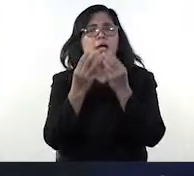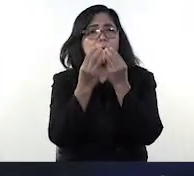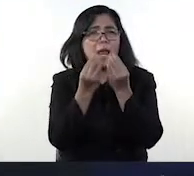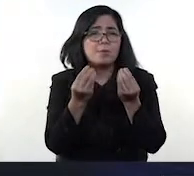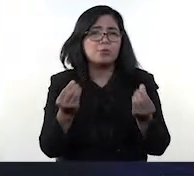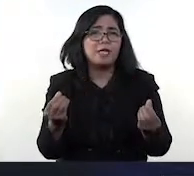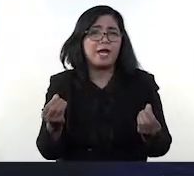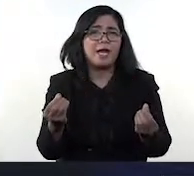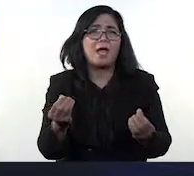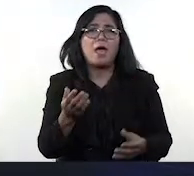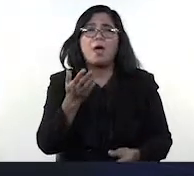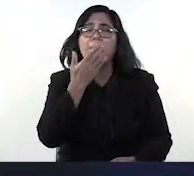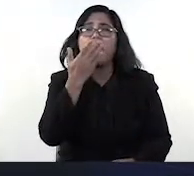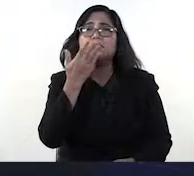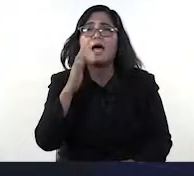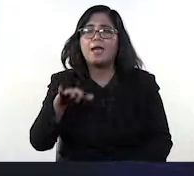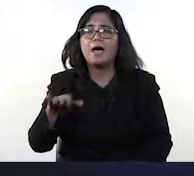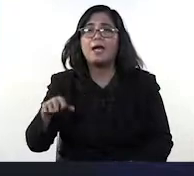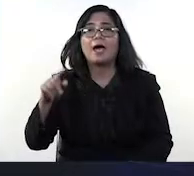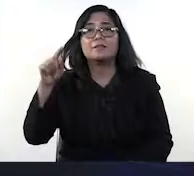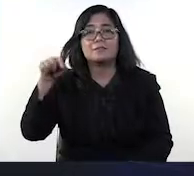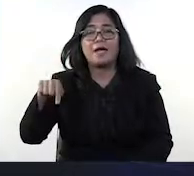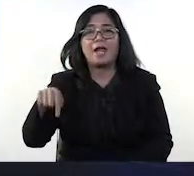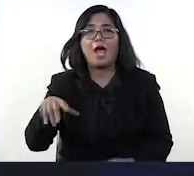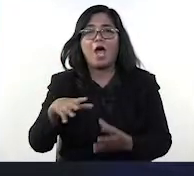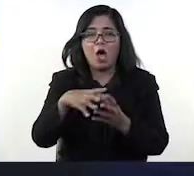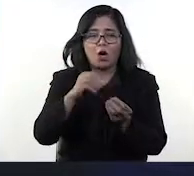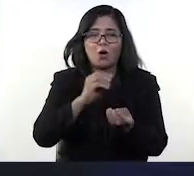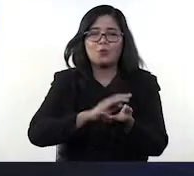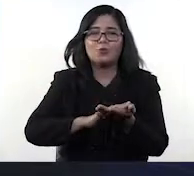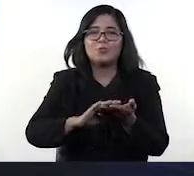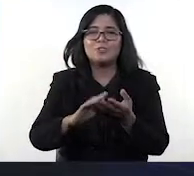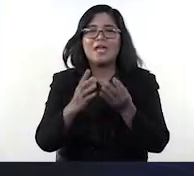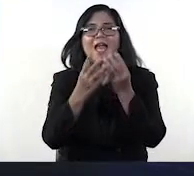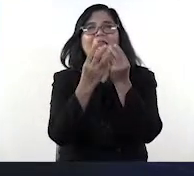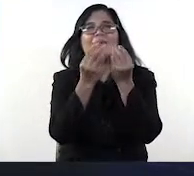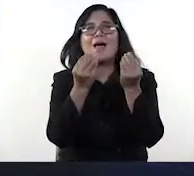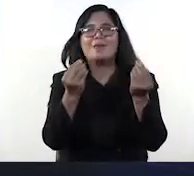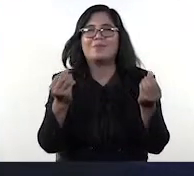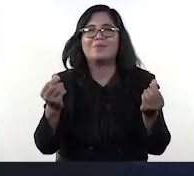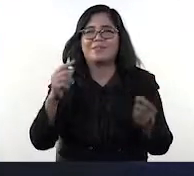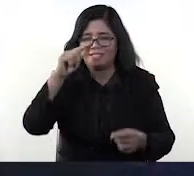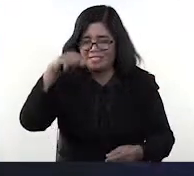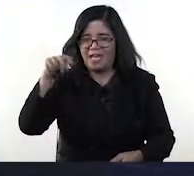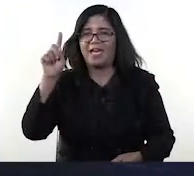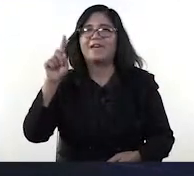Kalau bahasa anak sekarang bilang Hai Roh Kudus lemah-lembut cek